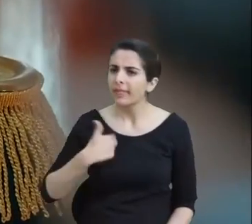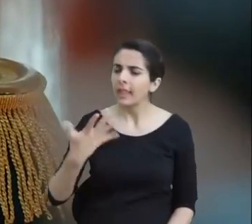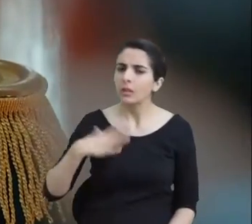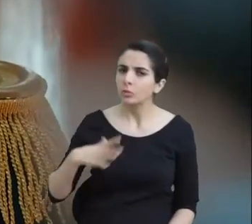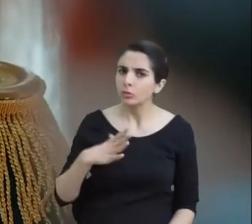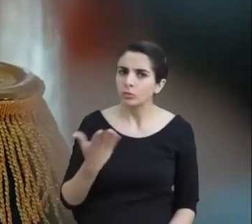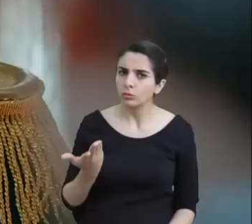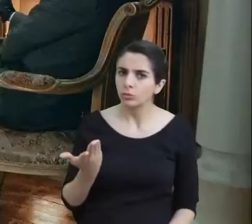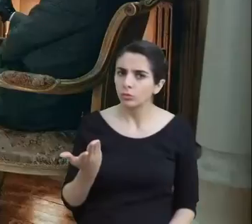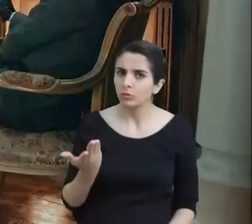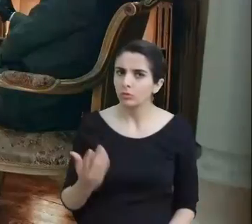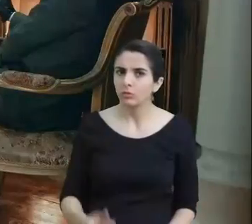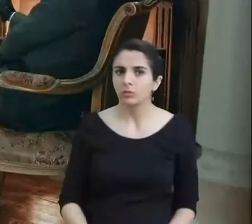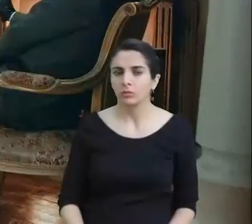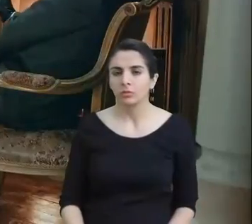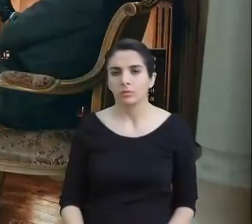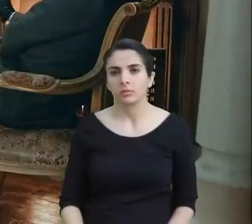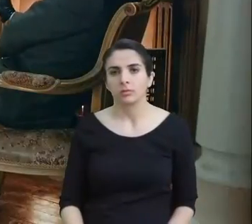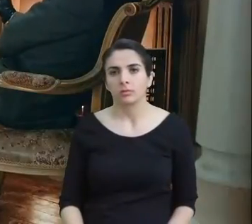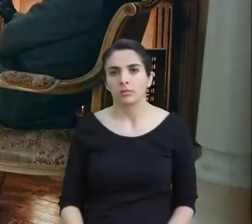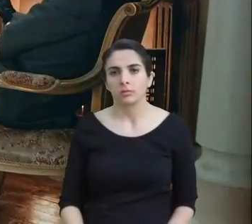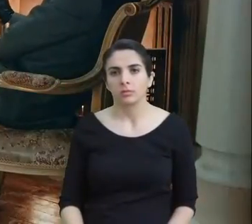Benden ne istiyorsun peki?